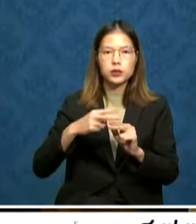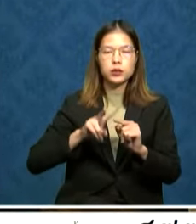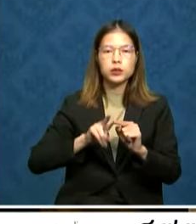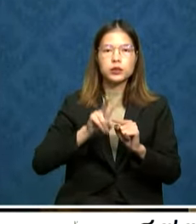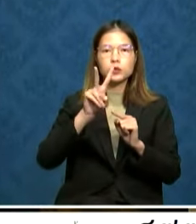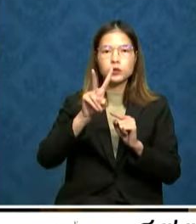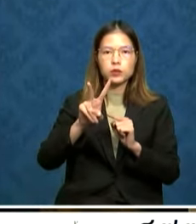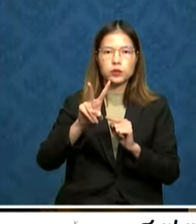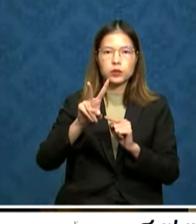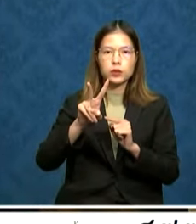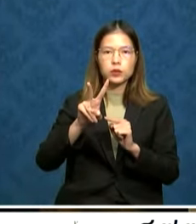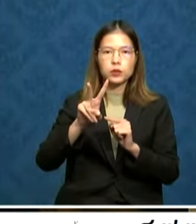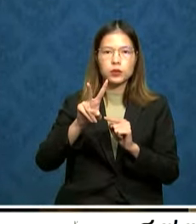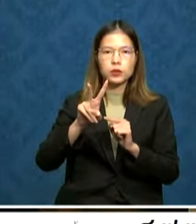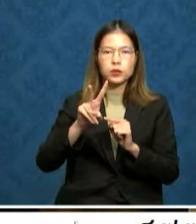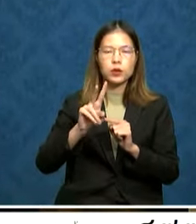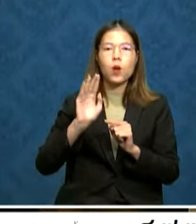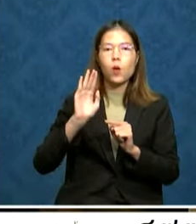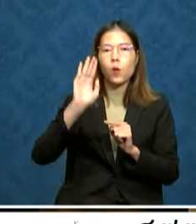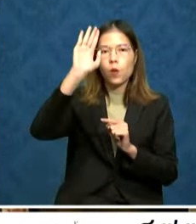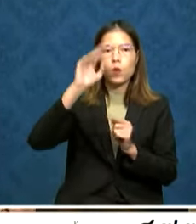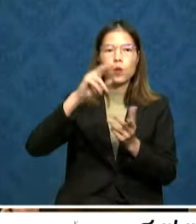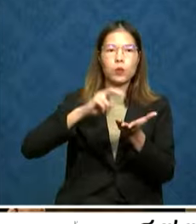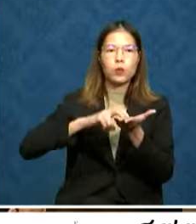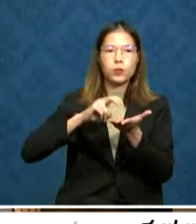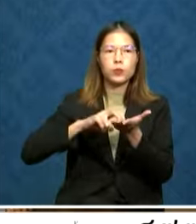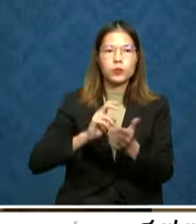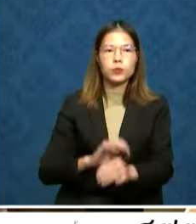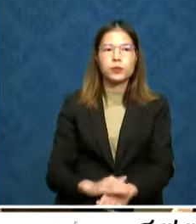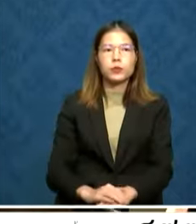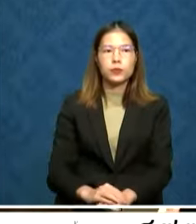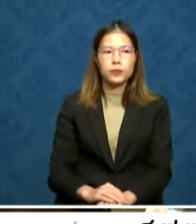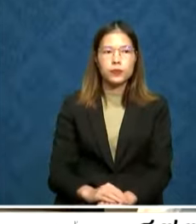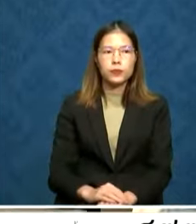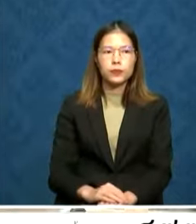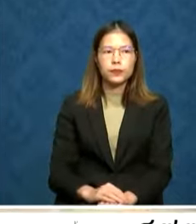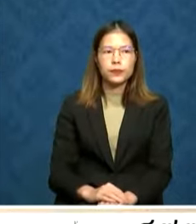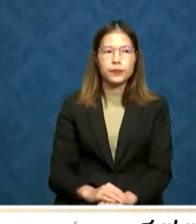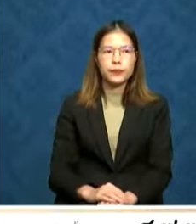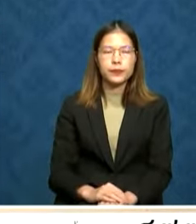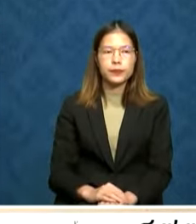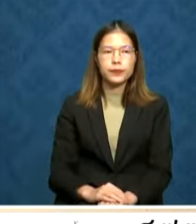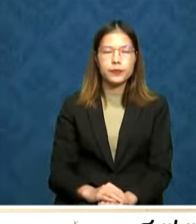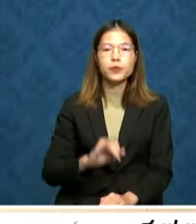ข Gal